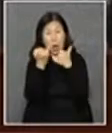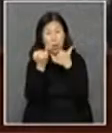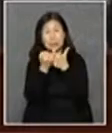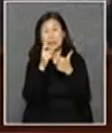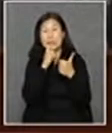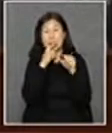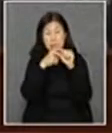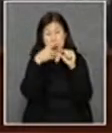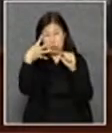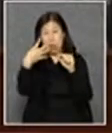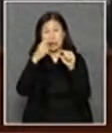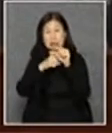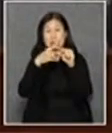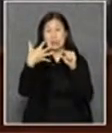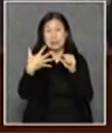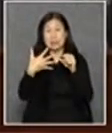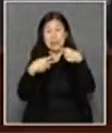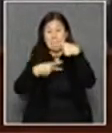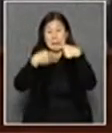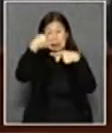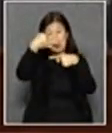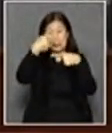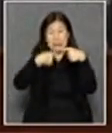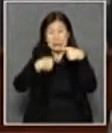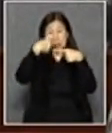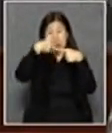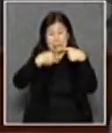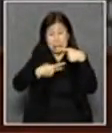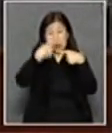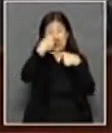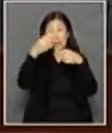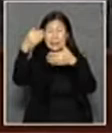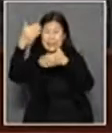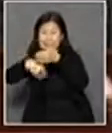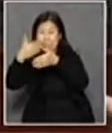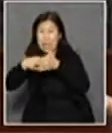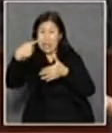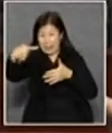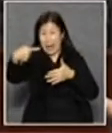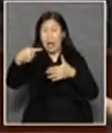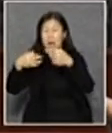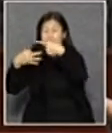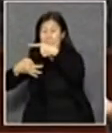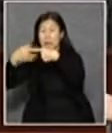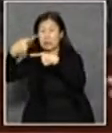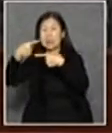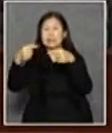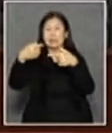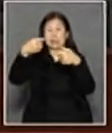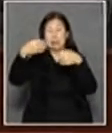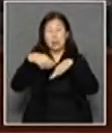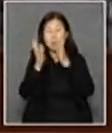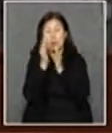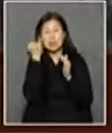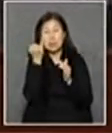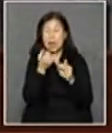中四中五連二分之一減三分之一都不懂減，那你怎樣學數 學呢？是不是他對數學沒有